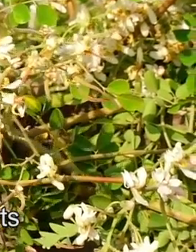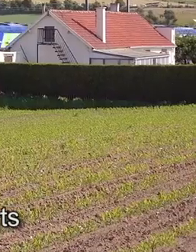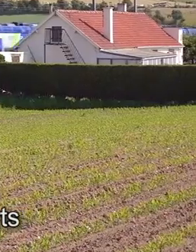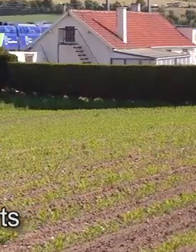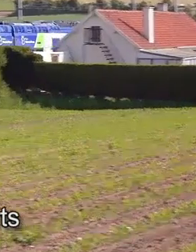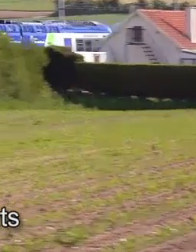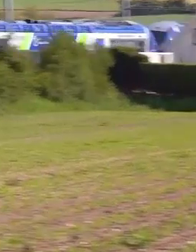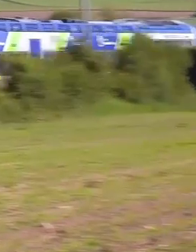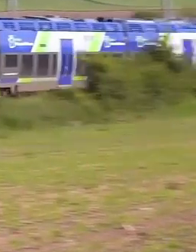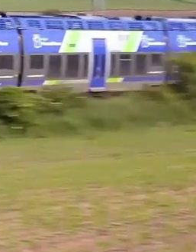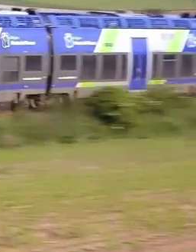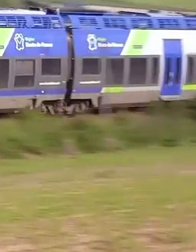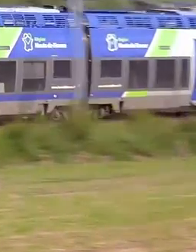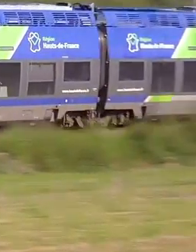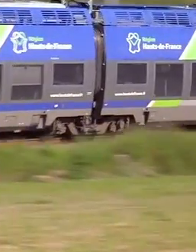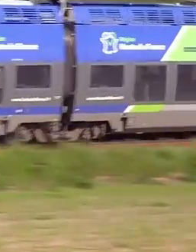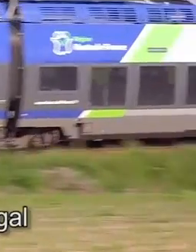médicaments, transport.